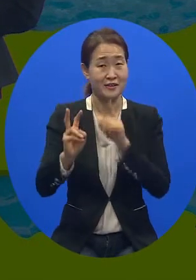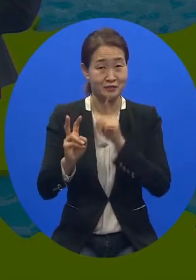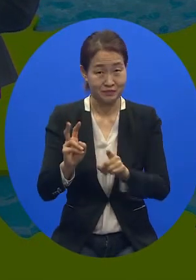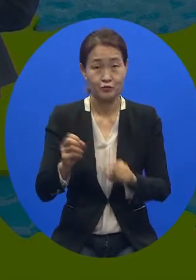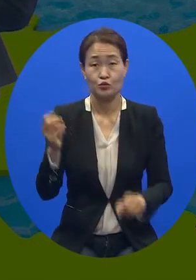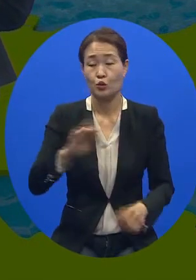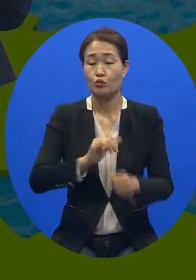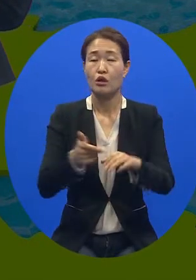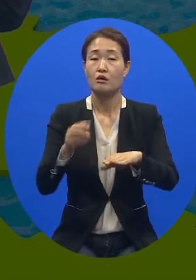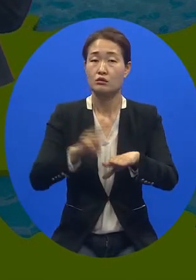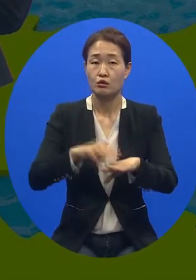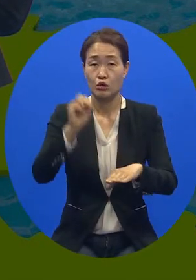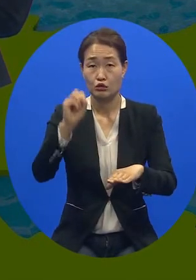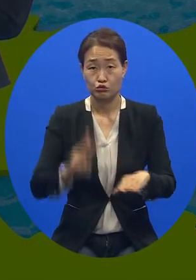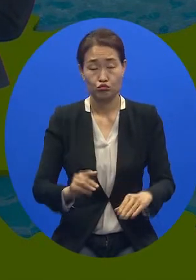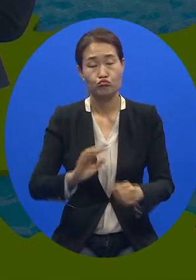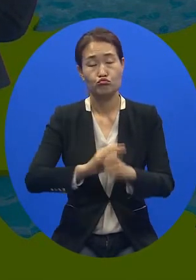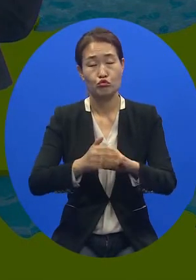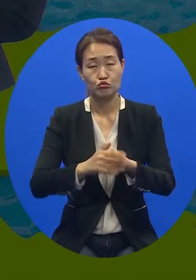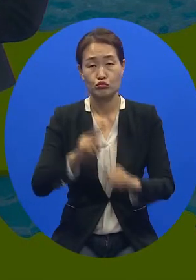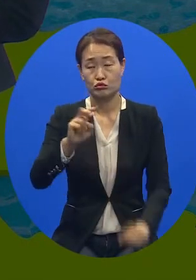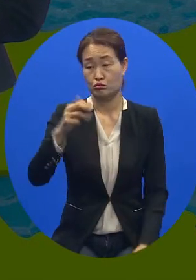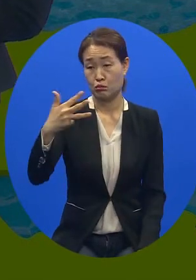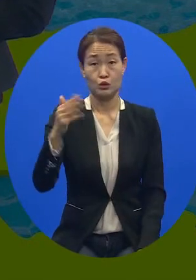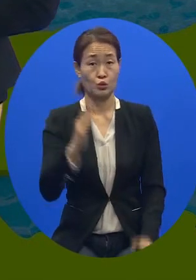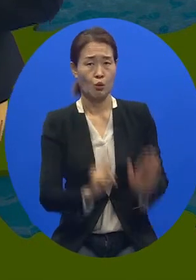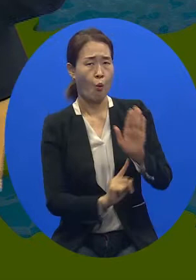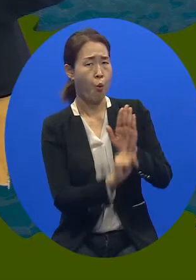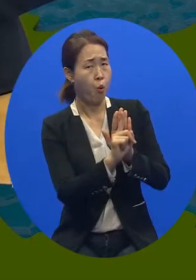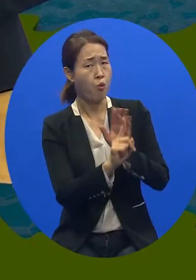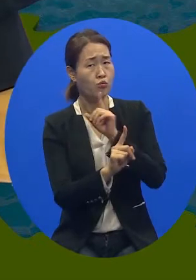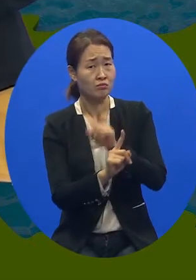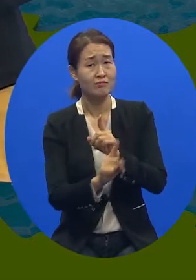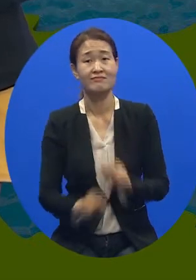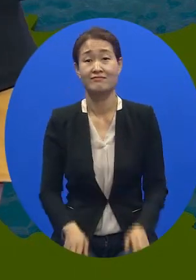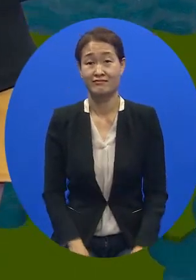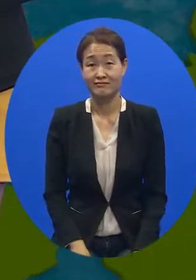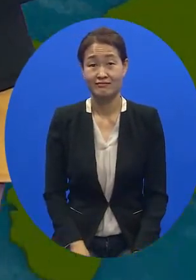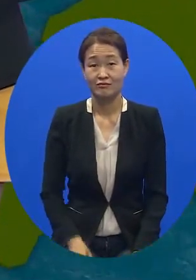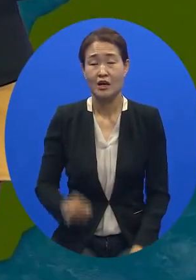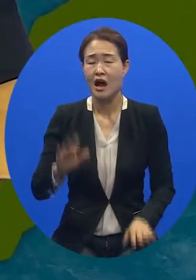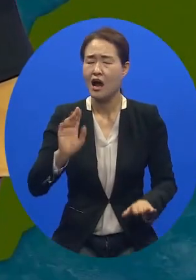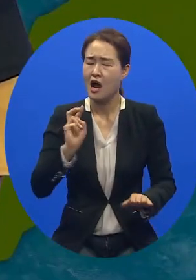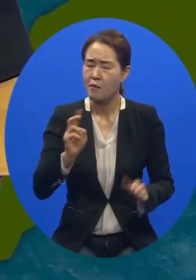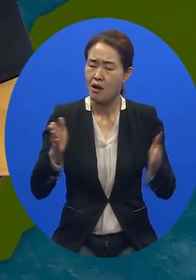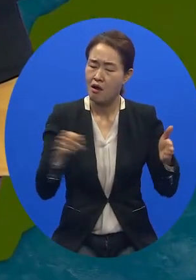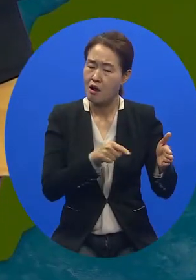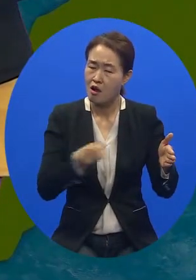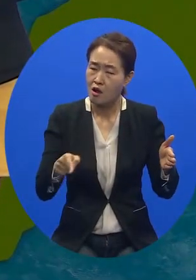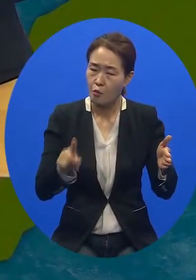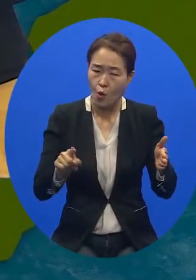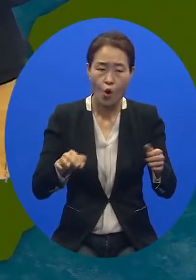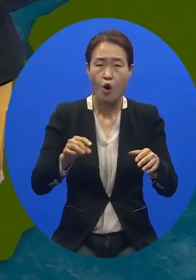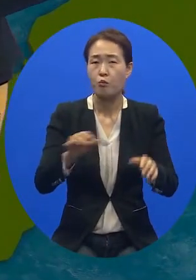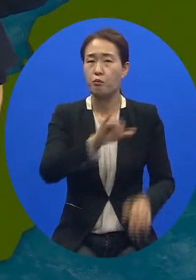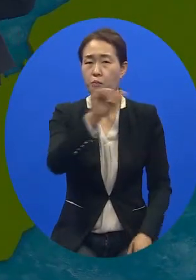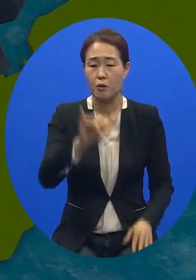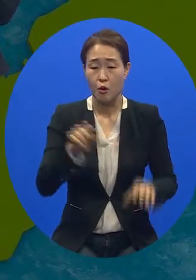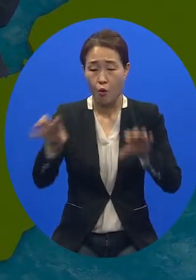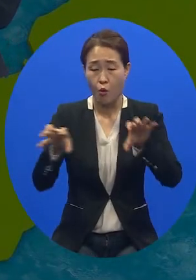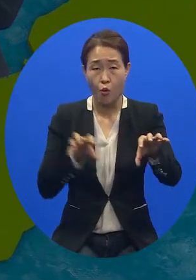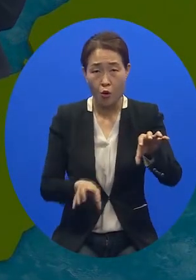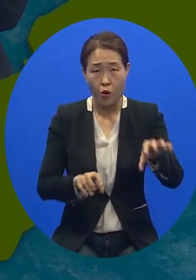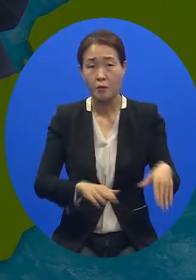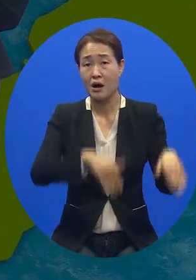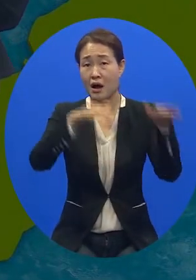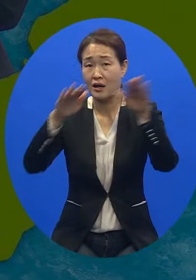것으로 보이고요. 대전, 광주, 대구 등 28도까지 훌쩍 오르겠습니다. 당분간 전해상에 안개 끼는